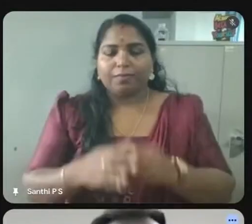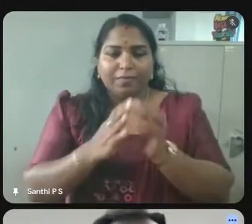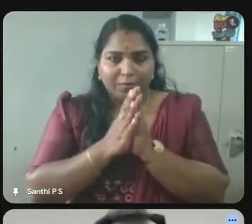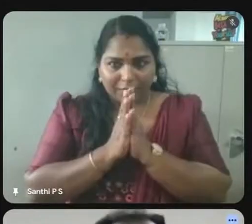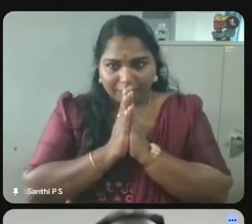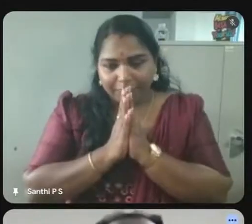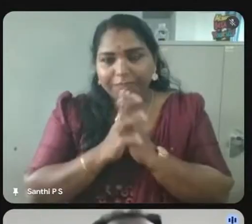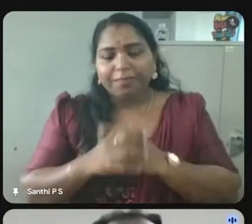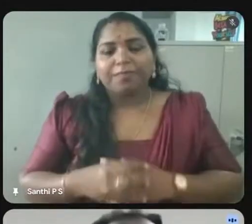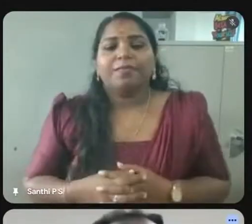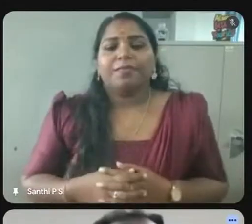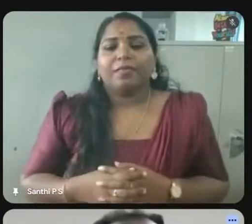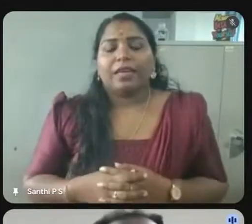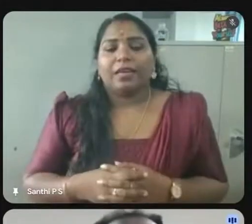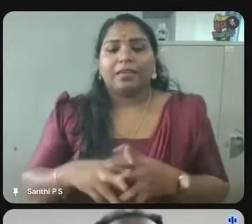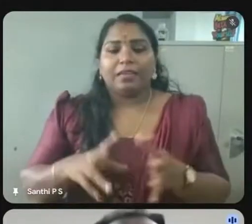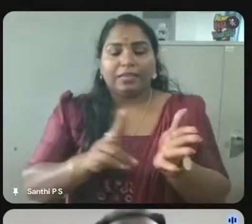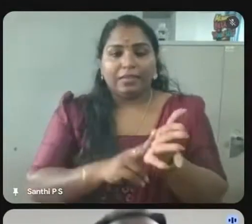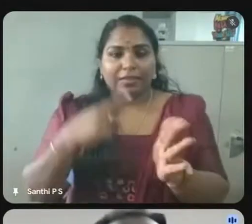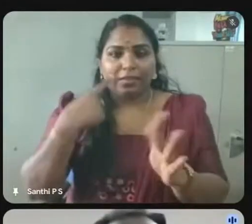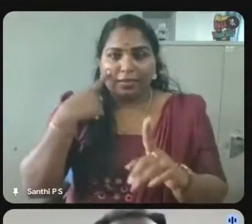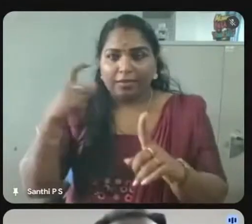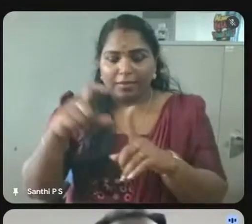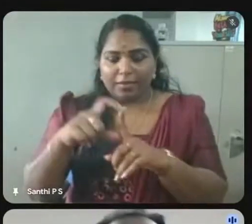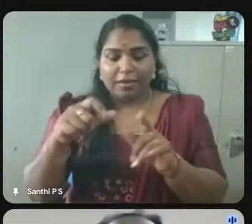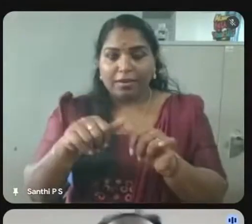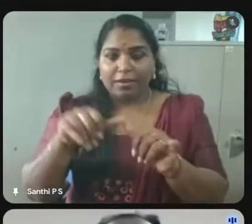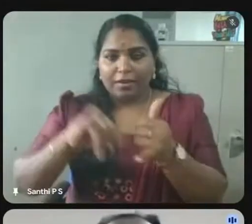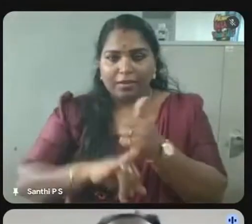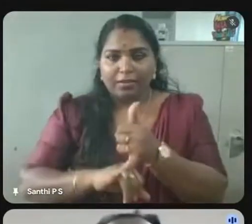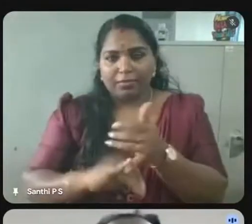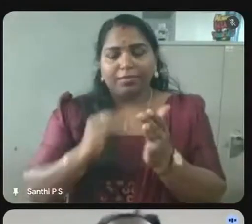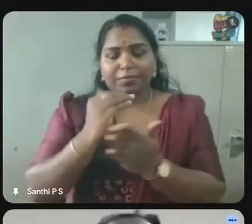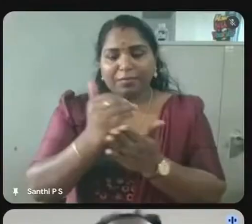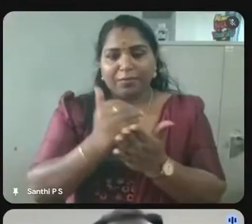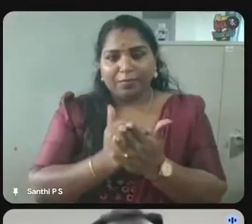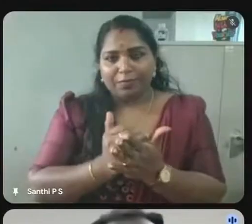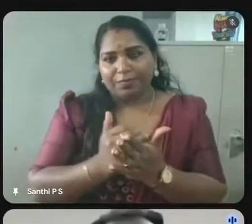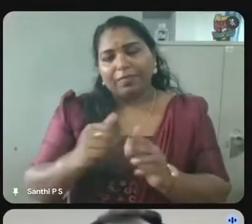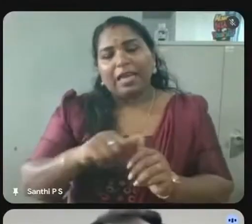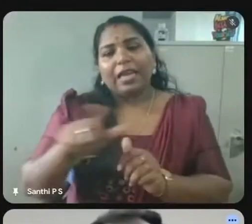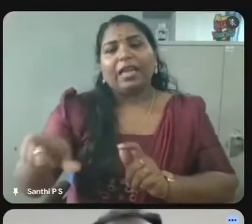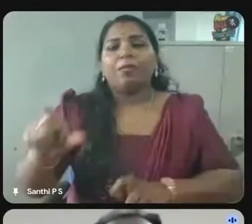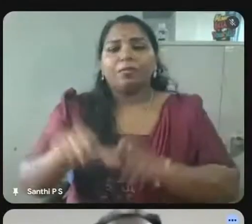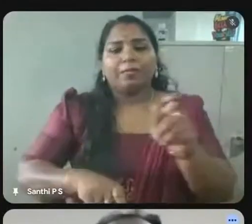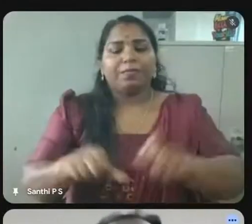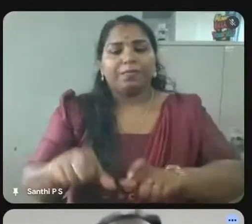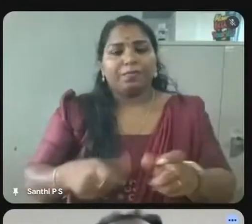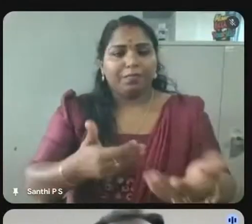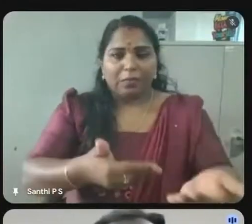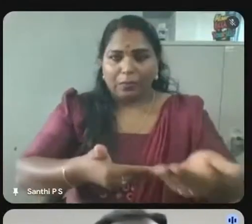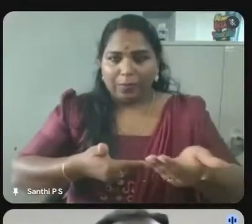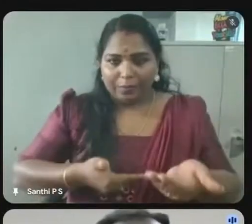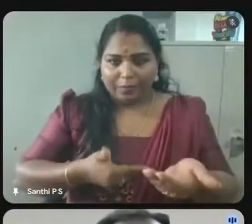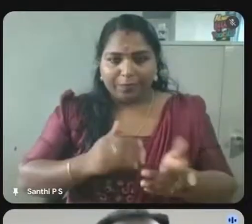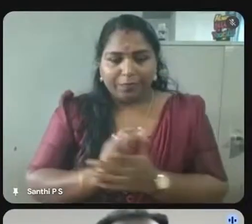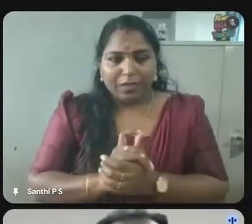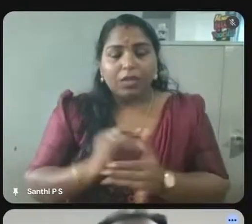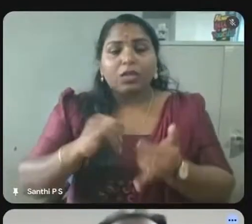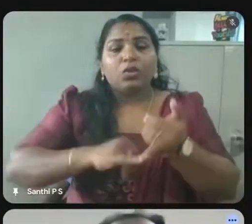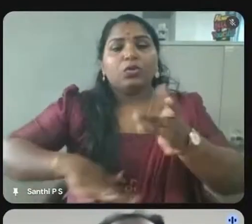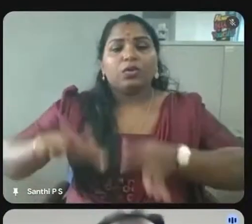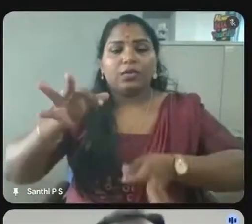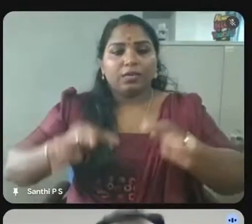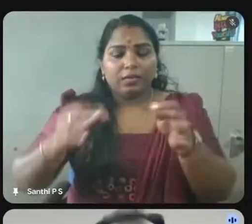നമസ്കാരം. നിഷ് ഓൺലൈൻ ഇന്ററാക്റ്റീവ് ഡിസബിലിറ്റി അവയർനെസ് സെമിനാറിലേക്ക് ഏവർക്കും സ്വാഗതം. സാമൂഹ്യനീതി